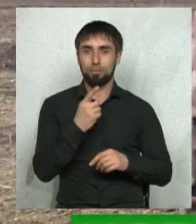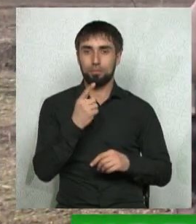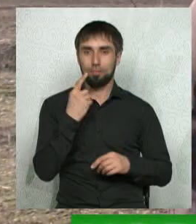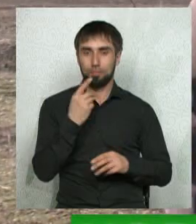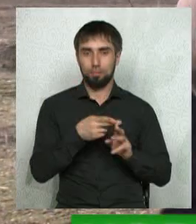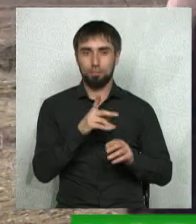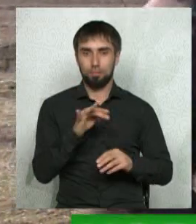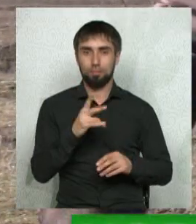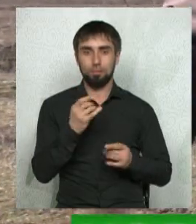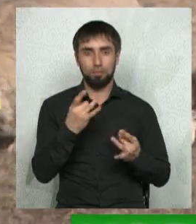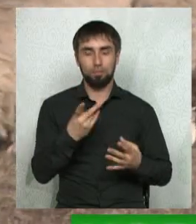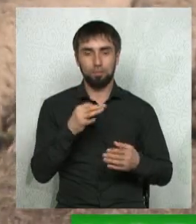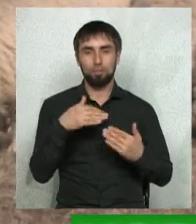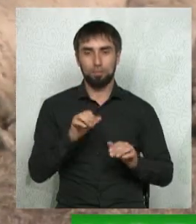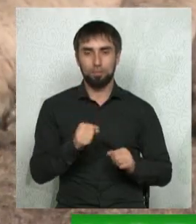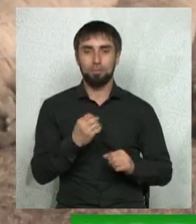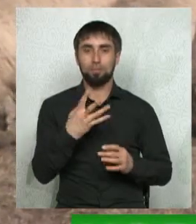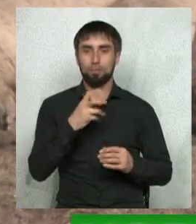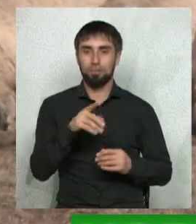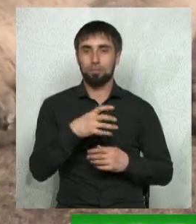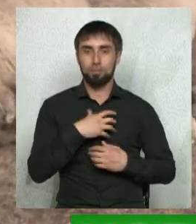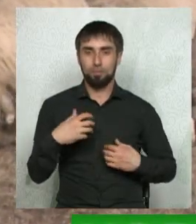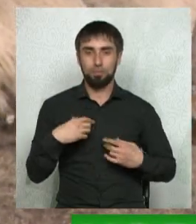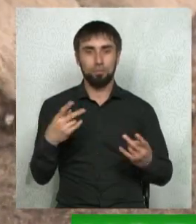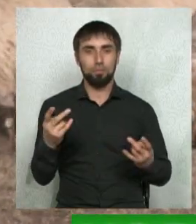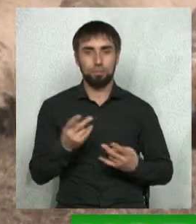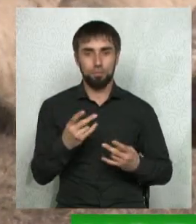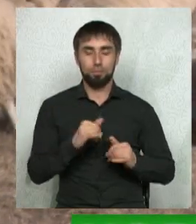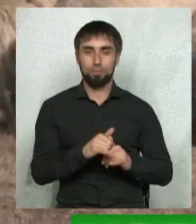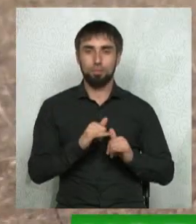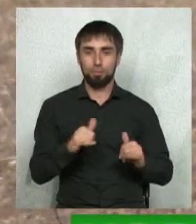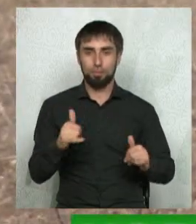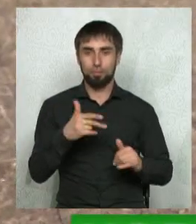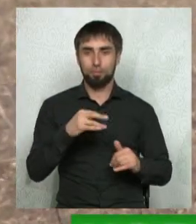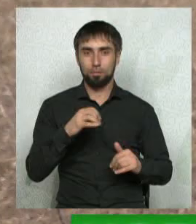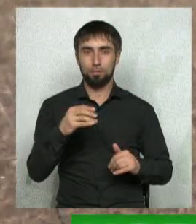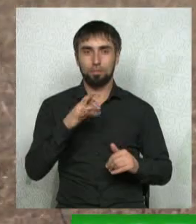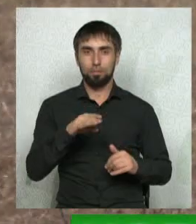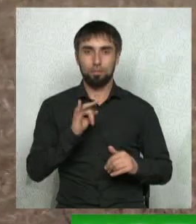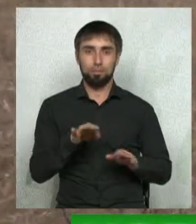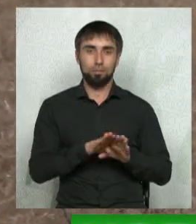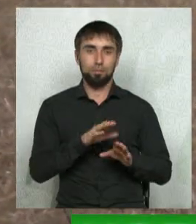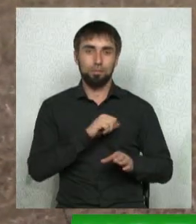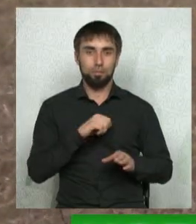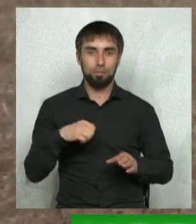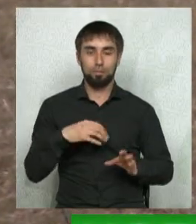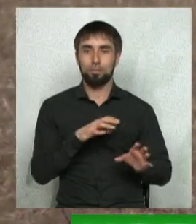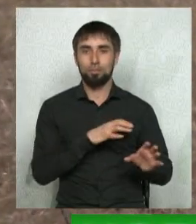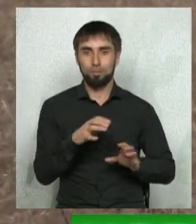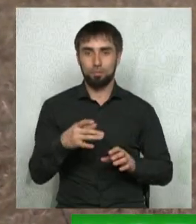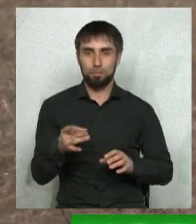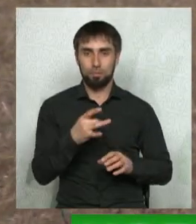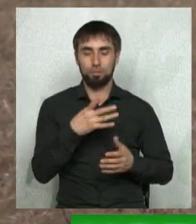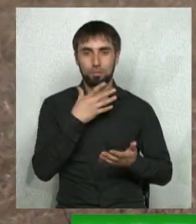и непростая, но вполне решаемая. Через несколько лет животноводам необходимо увеличить поголовье скота и тем самым полностью обеспечить